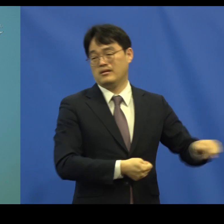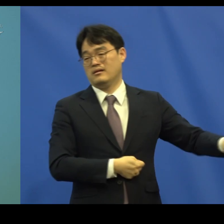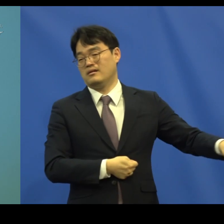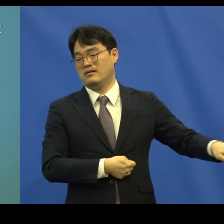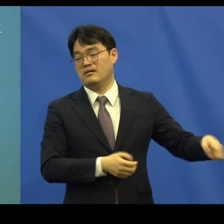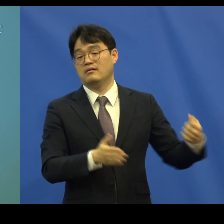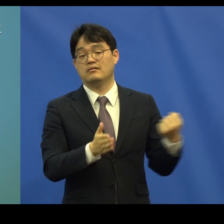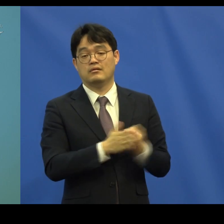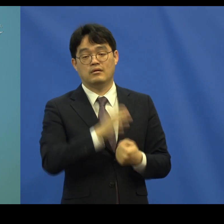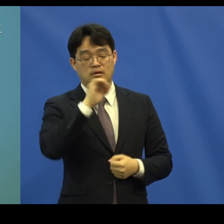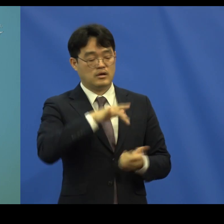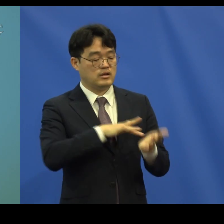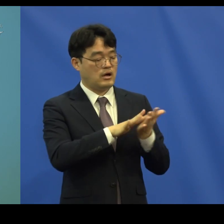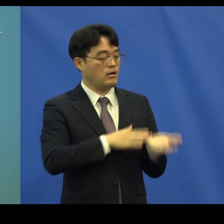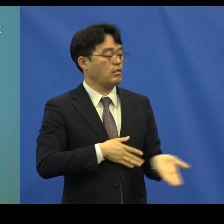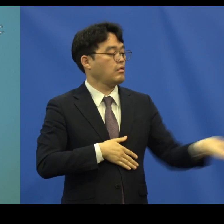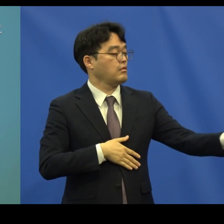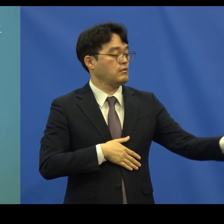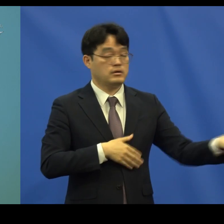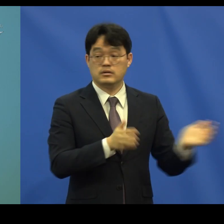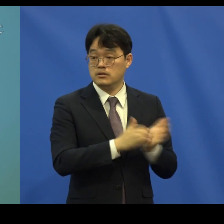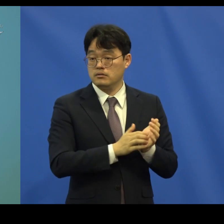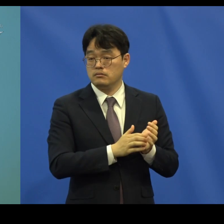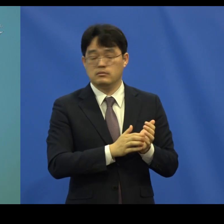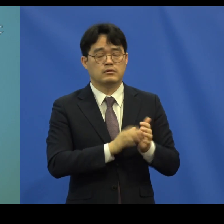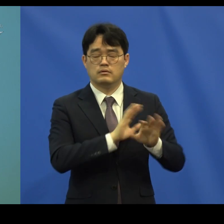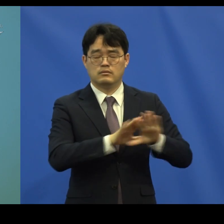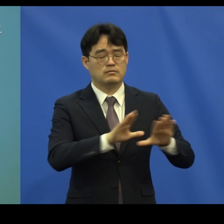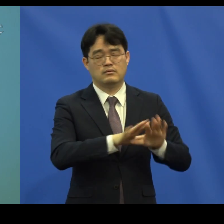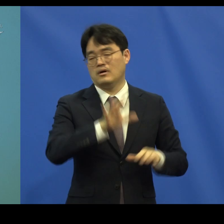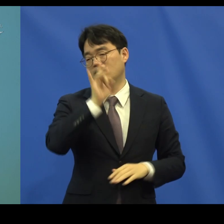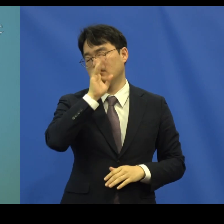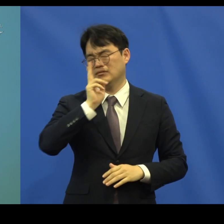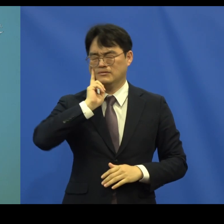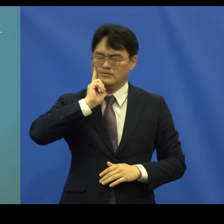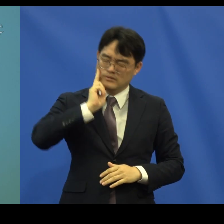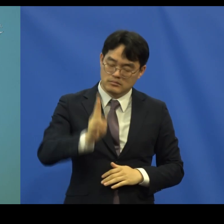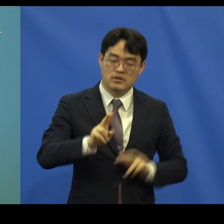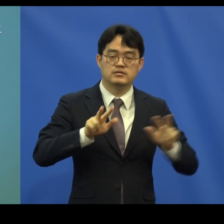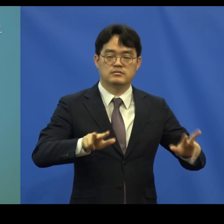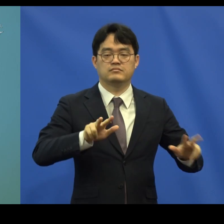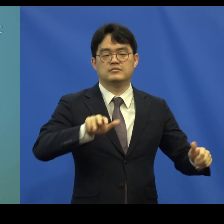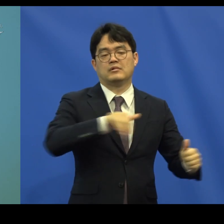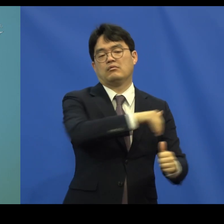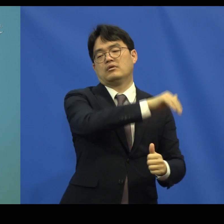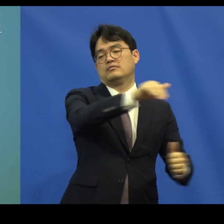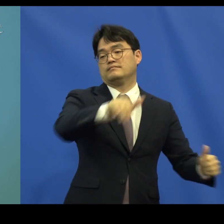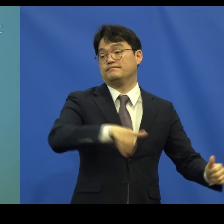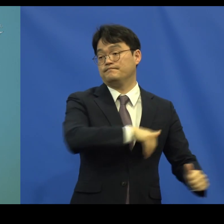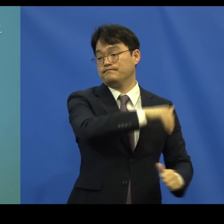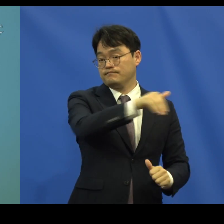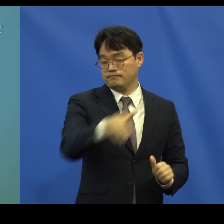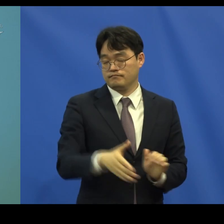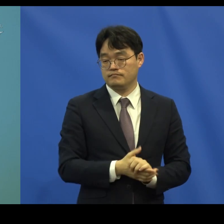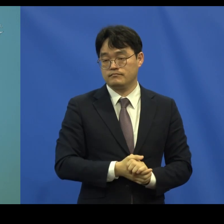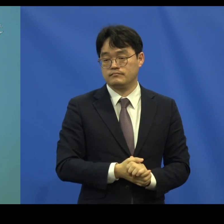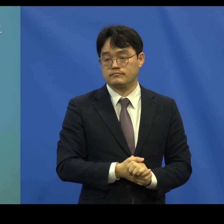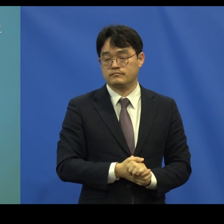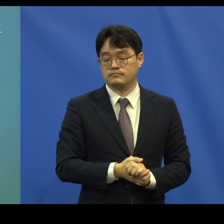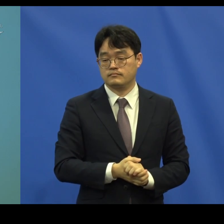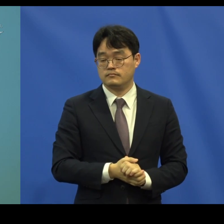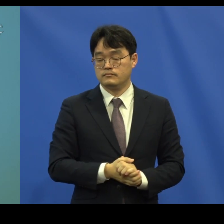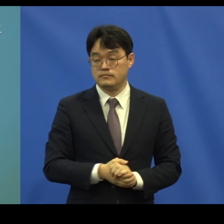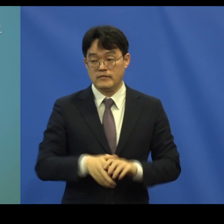심각한 질환을 안고 있는 것입니다. 자, 이 4대 교회를 향해서 언제나 이제 편지를 쓰신